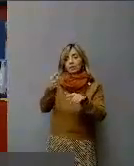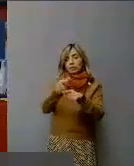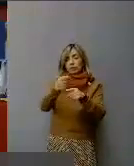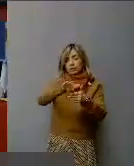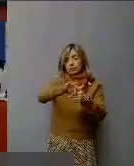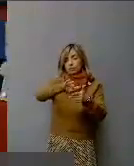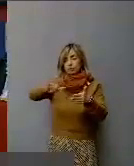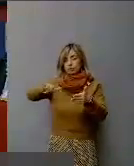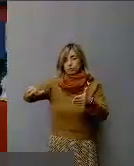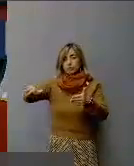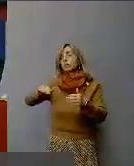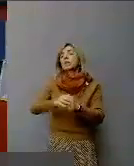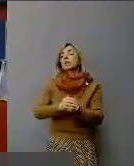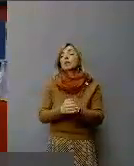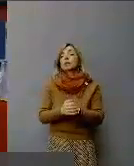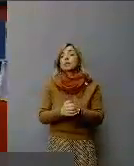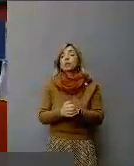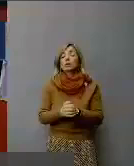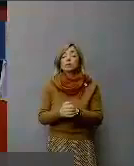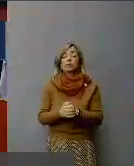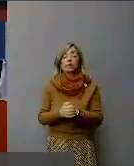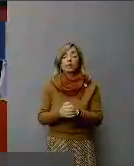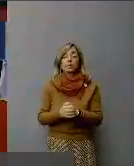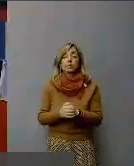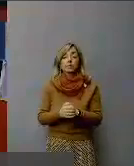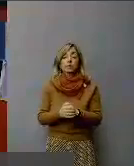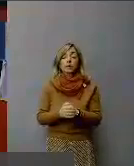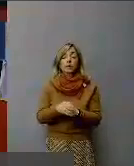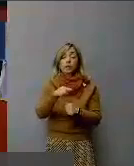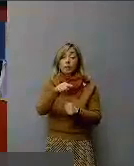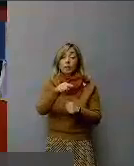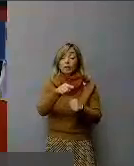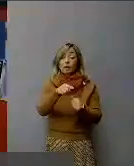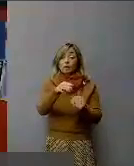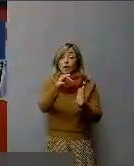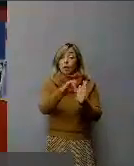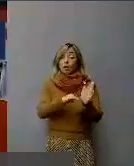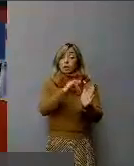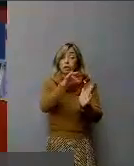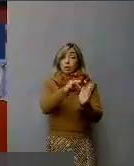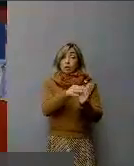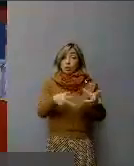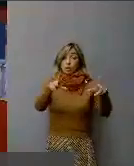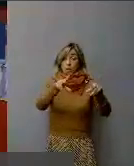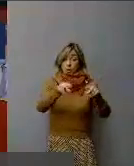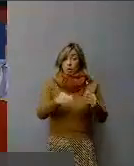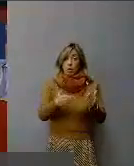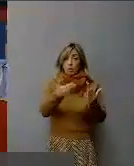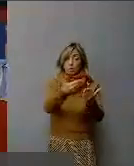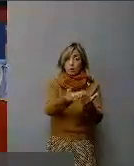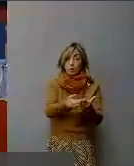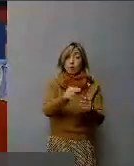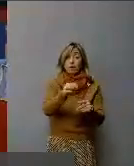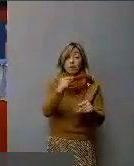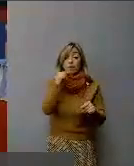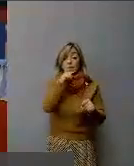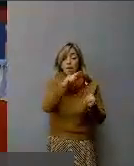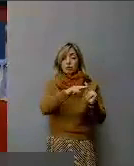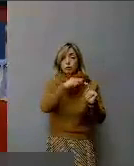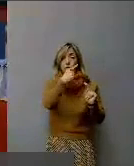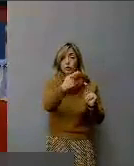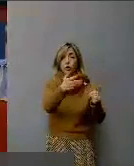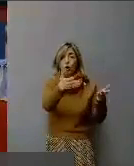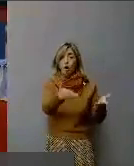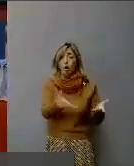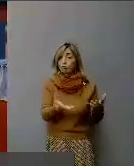regolamentare però ripropongo questo ordine del giorno perché questo ordine del giorno da marzo ad oggi non ha avuto attuazione